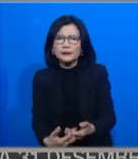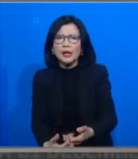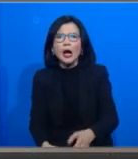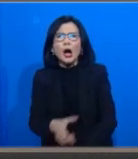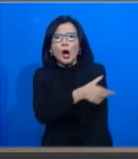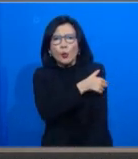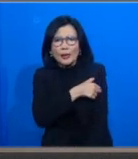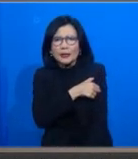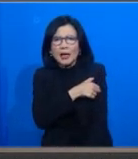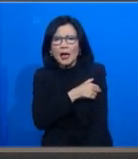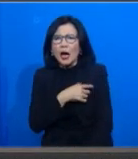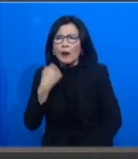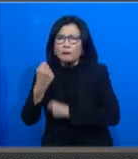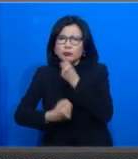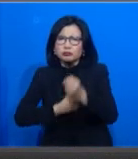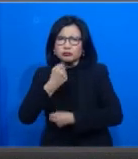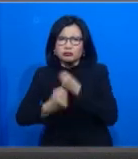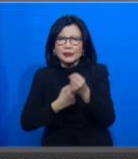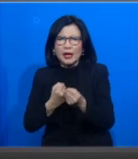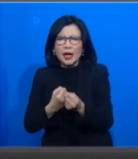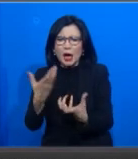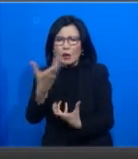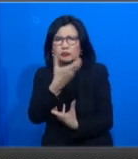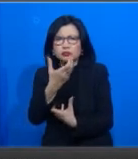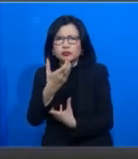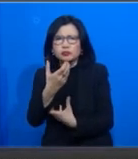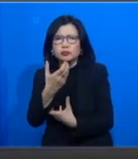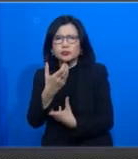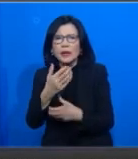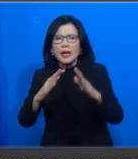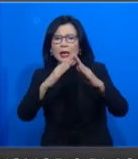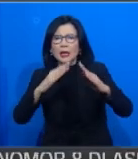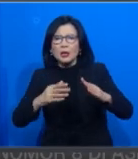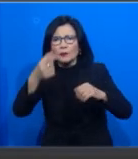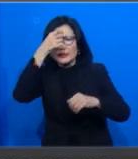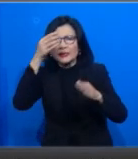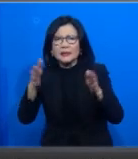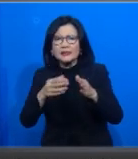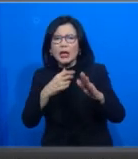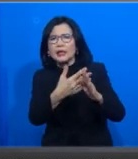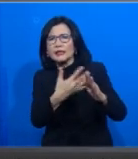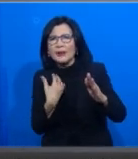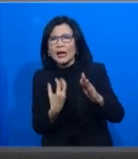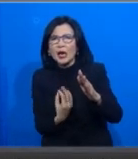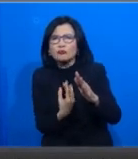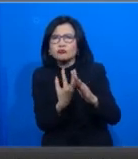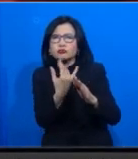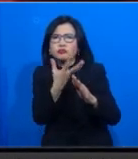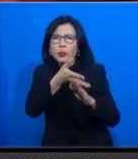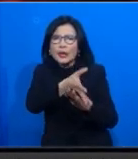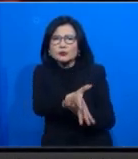berusaha memadamkan api dengan alat seadanya. Api muncul dari belakang puskesmas Ciasem dan merambat ke bagian dalam